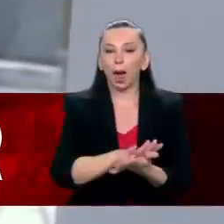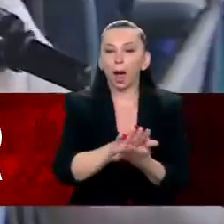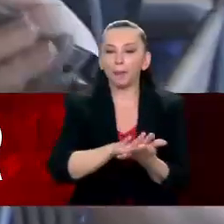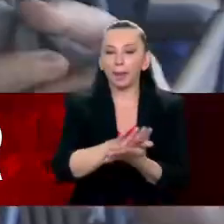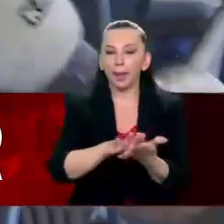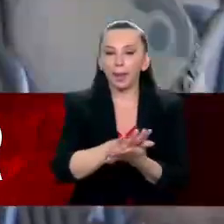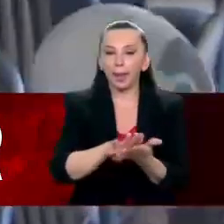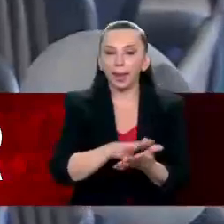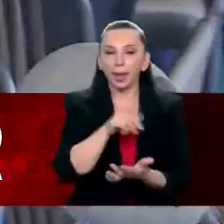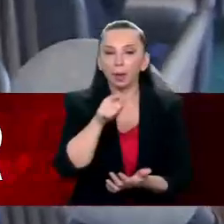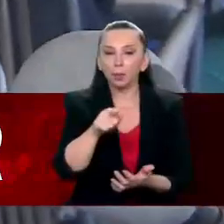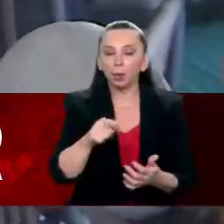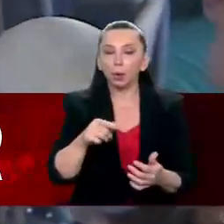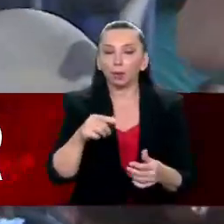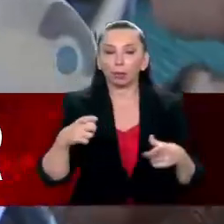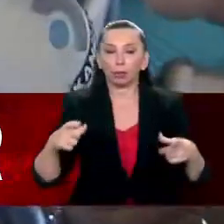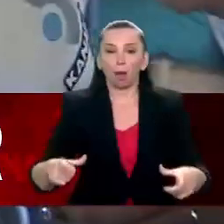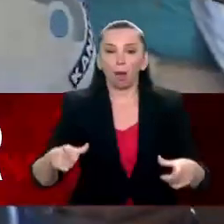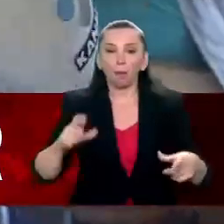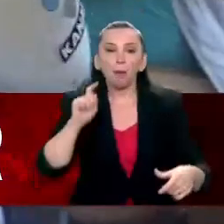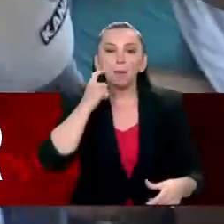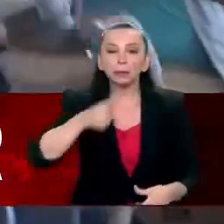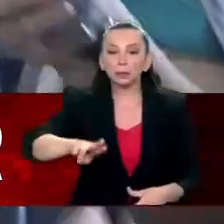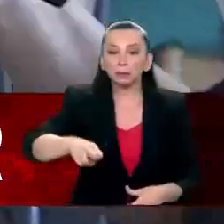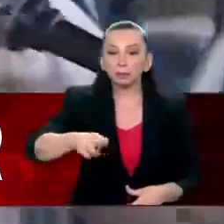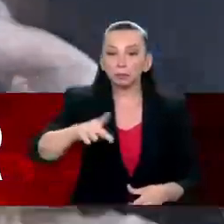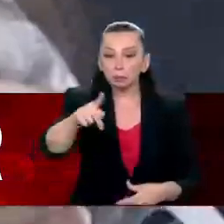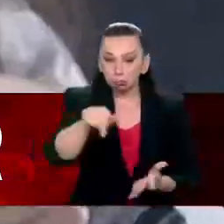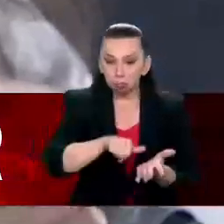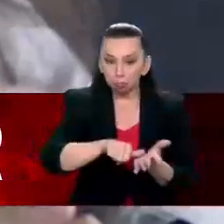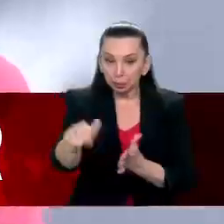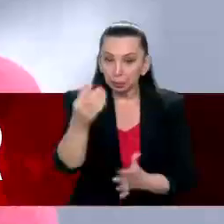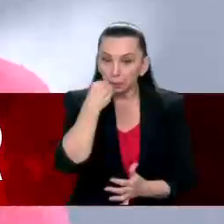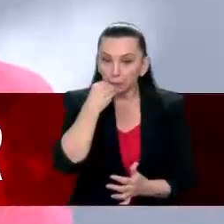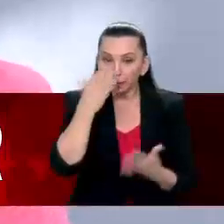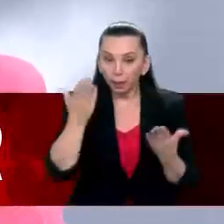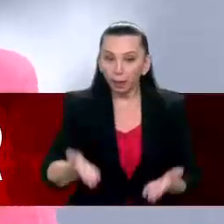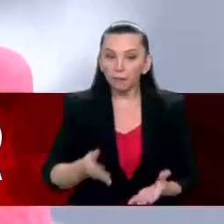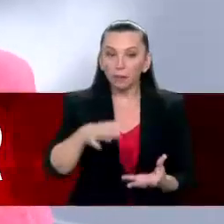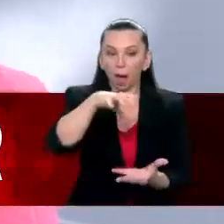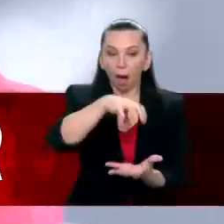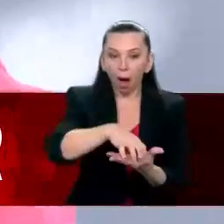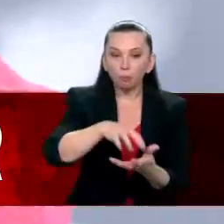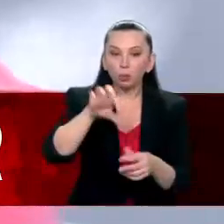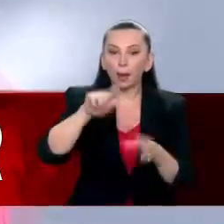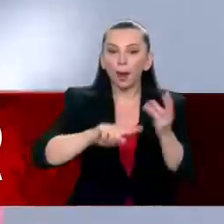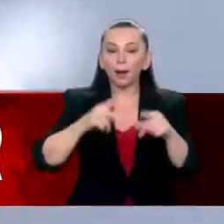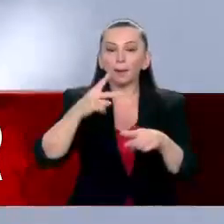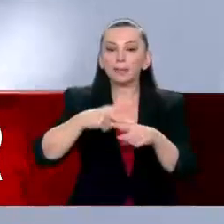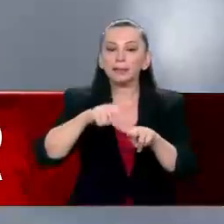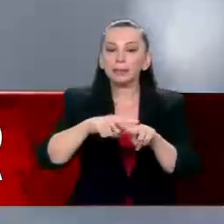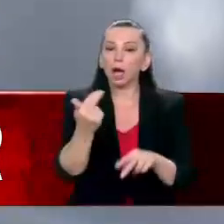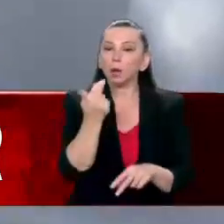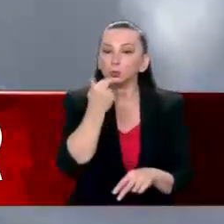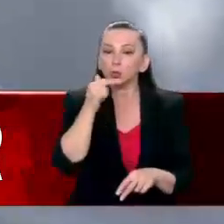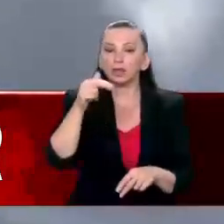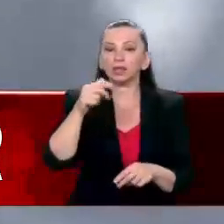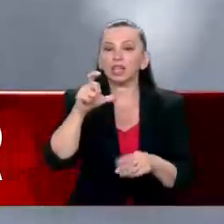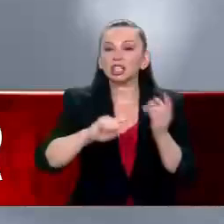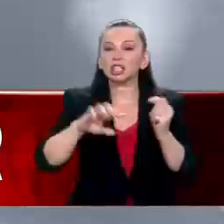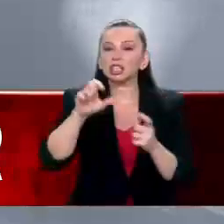Kurabiye. Koca tabak patates kızartması bitti mi? Evet. Hamburger, pizza, çikolata, cips.